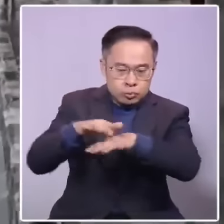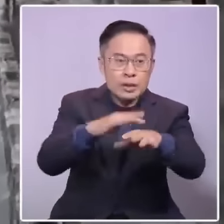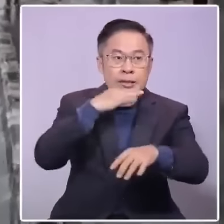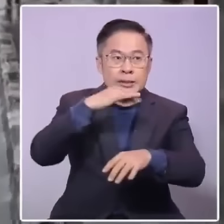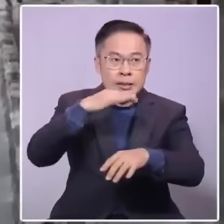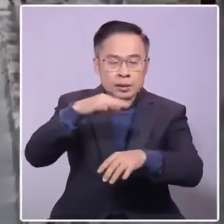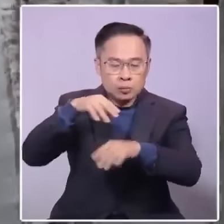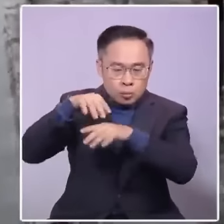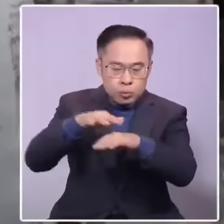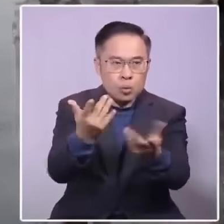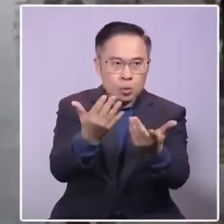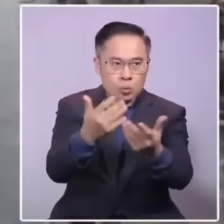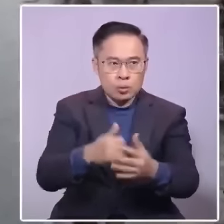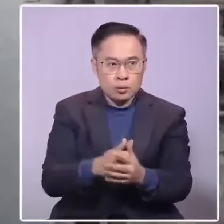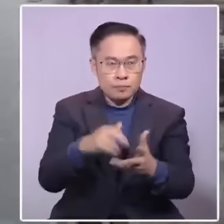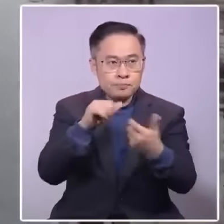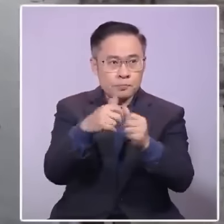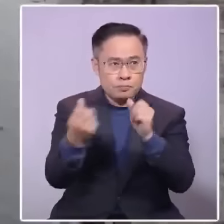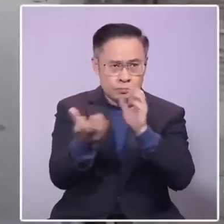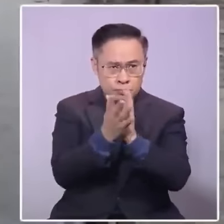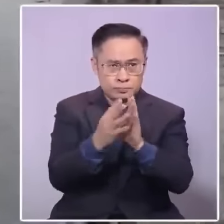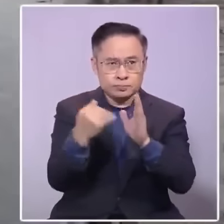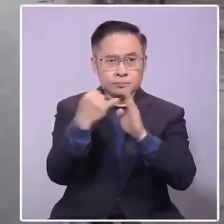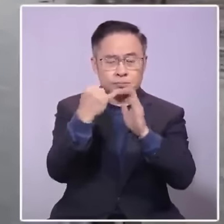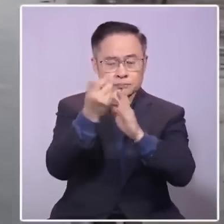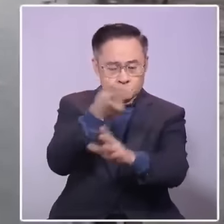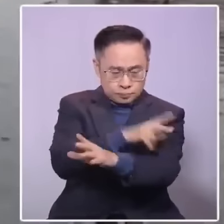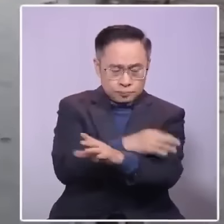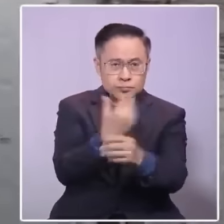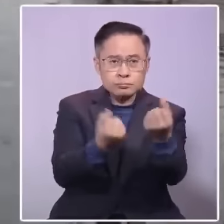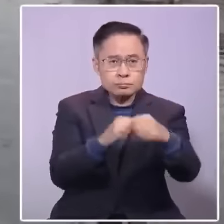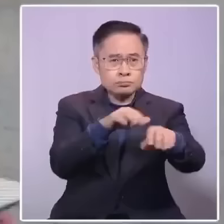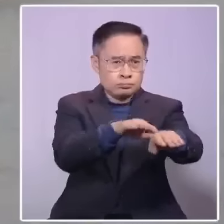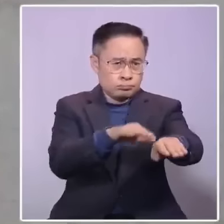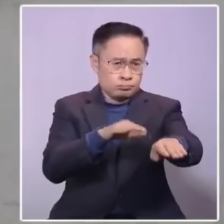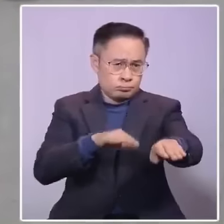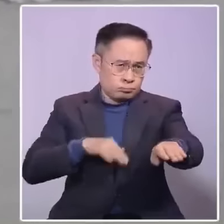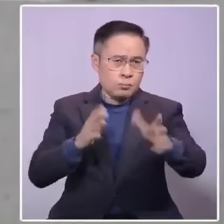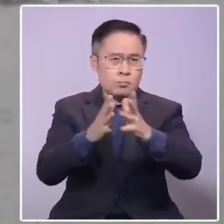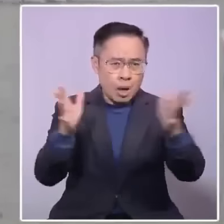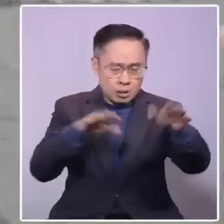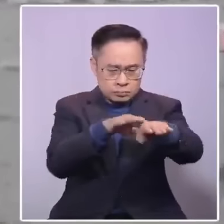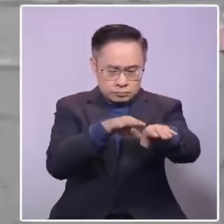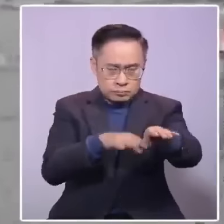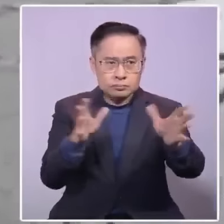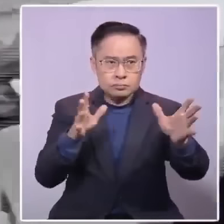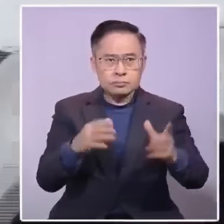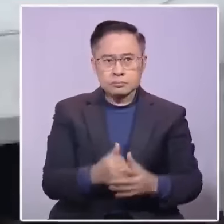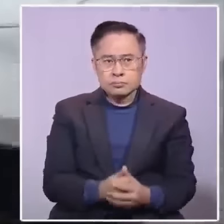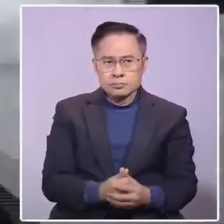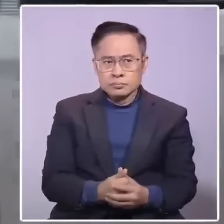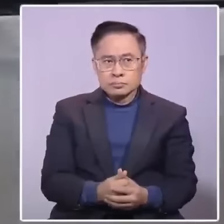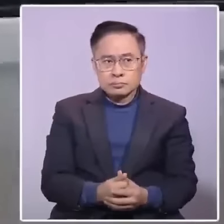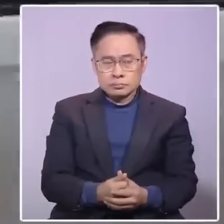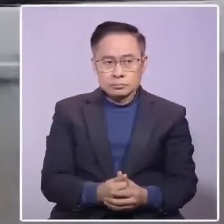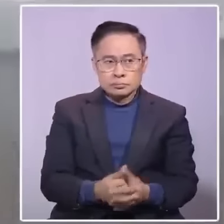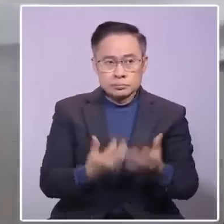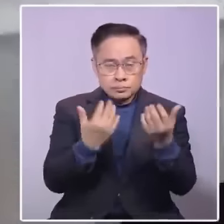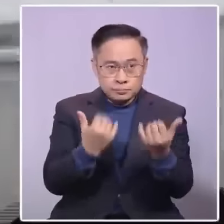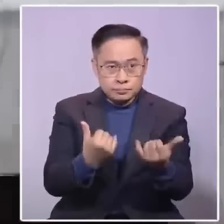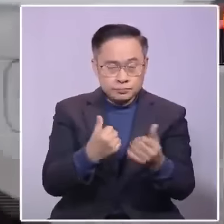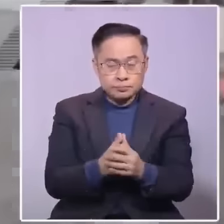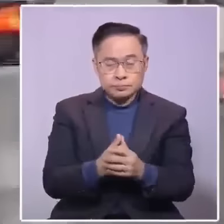ดูสิฮะการจราจรในพื้นที่ภูเก็ตเนี่ยเรียกว่าตอนนี้น่าจะเป็นอัมพาตกันเลยแล้วก็มีข้อมูลมาล่าสุดนะครับว่า